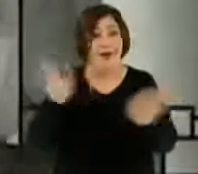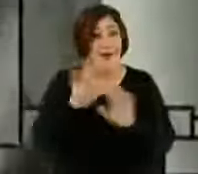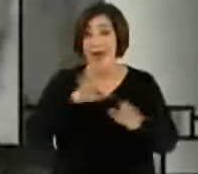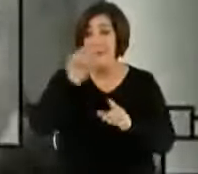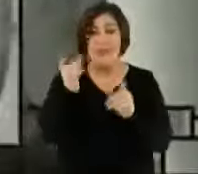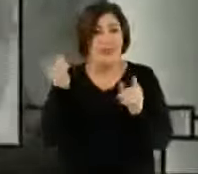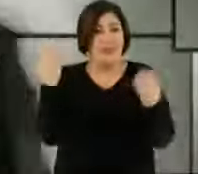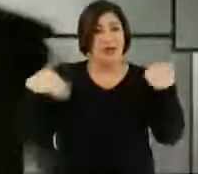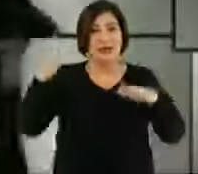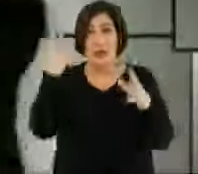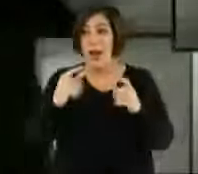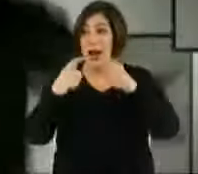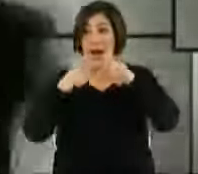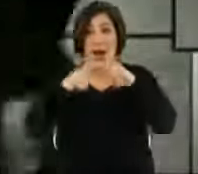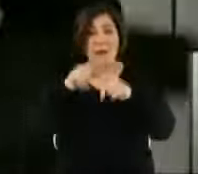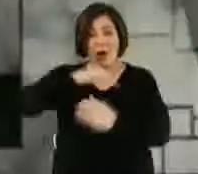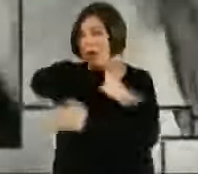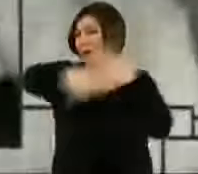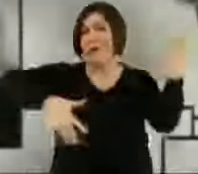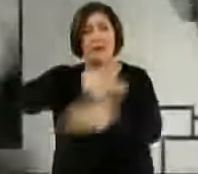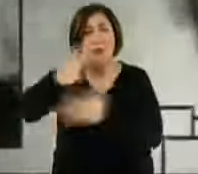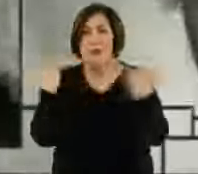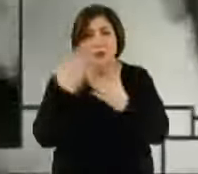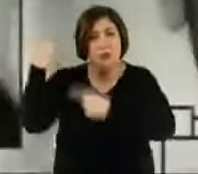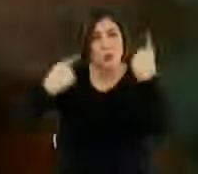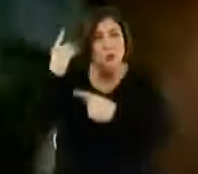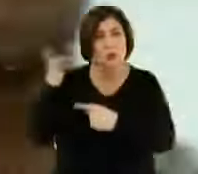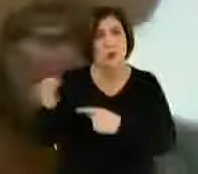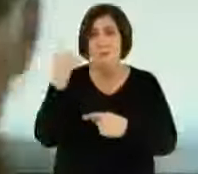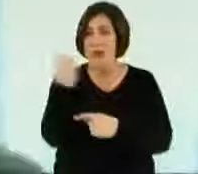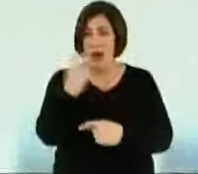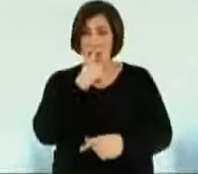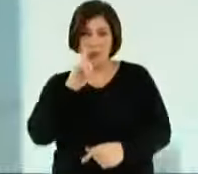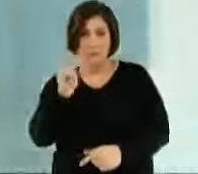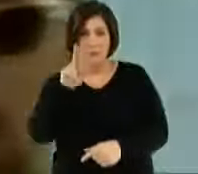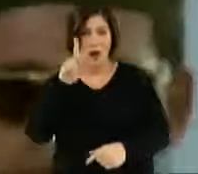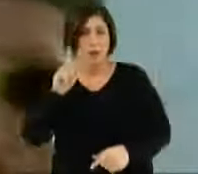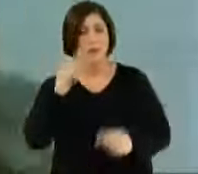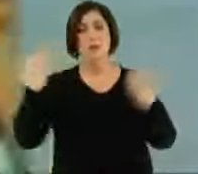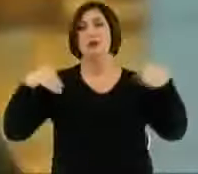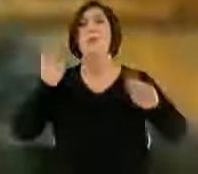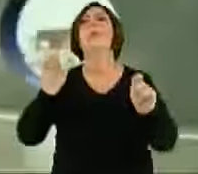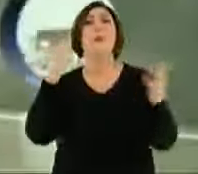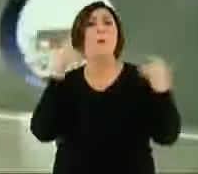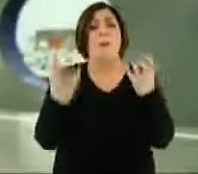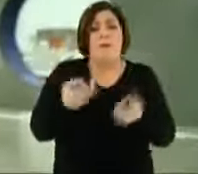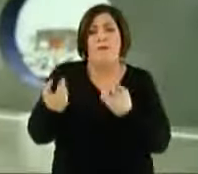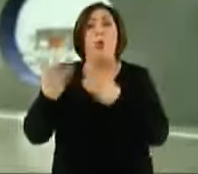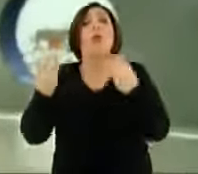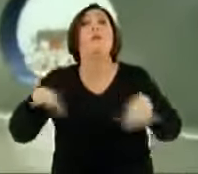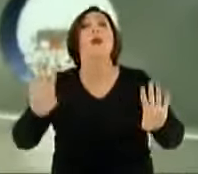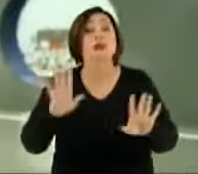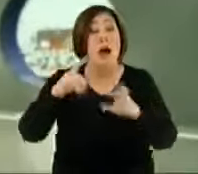Elektronik bir dans müziği olan raganın bir anda ortalığı kasıp kavuracağını nasıl düşünürsünüz? Bir kere adam gibi adam dans etmez. Kıvır kıvır kıpır kıpır